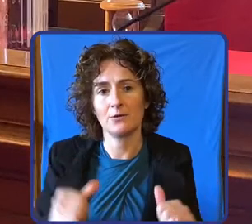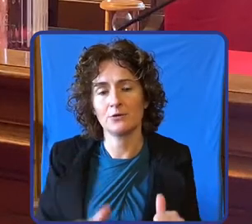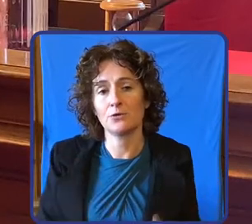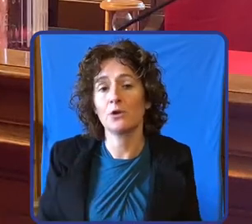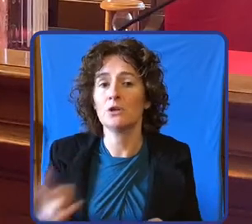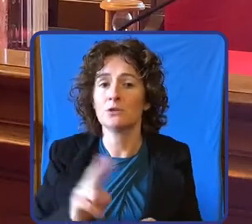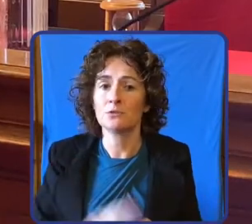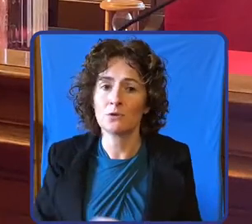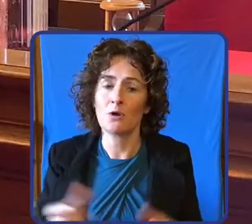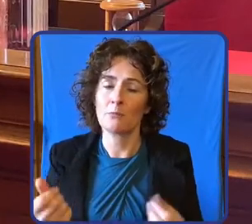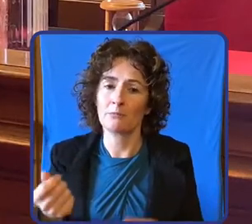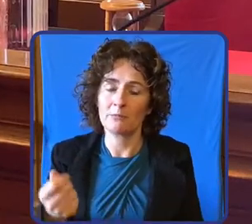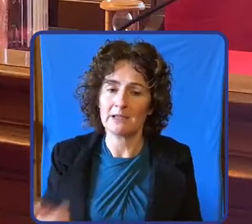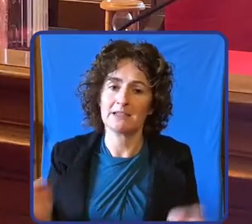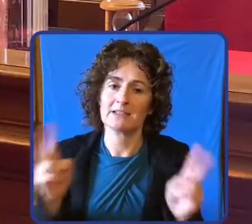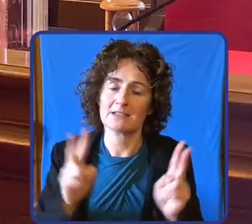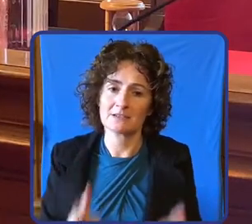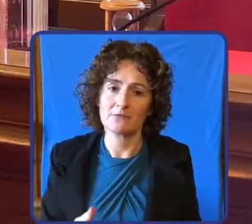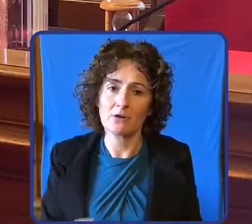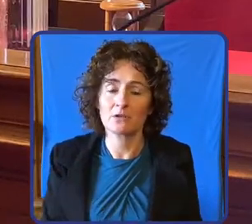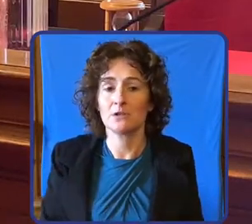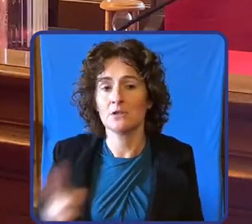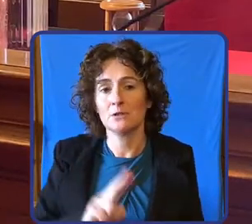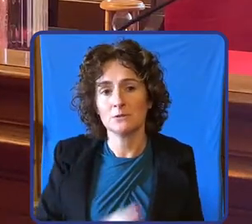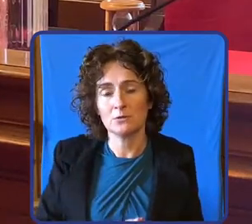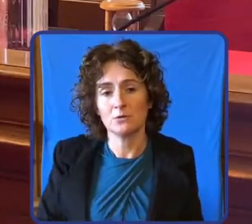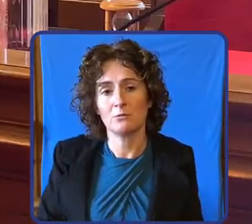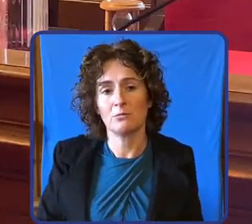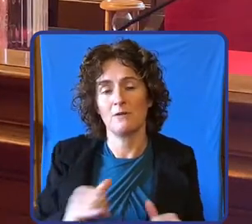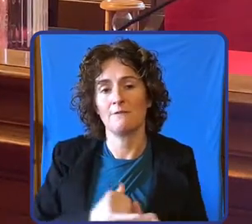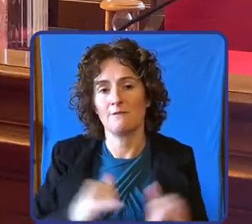jön a városba, annál több pénzt tudunk rákölteni. Ez ilyen